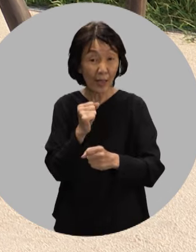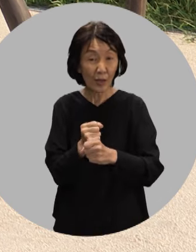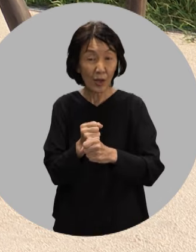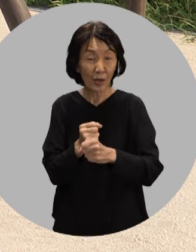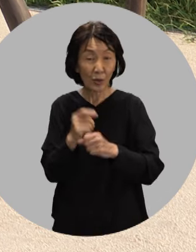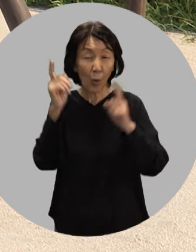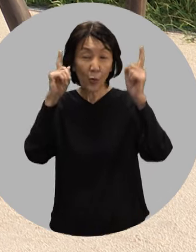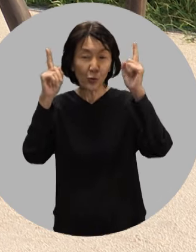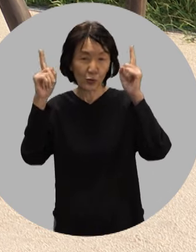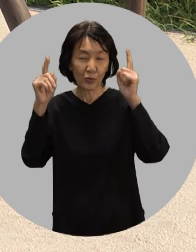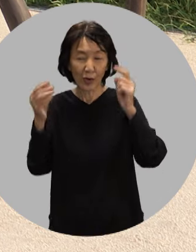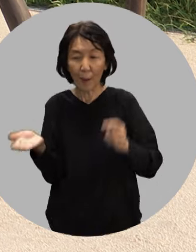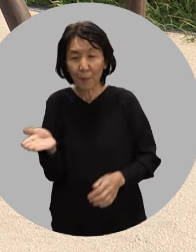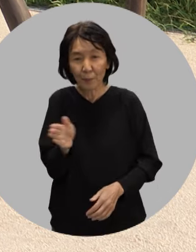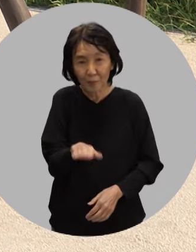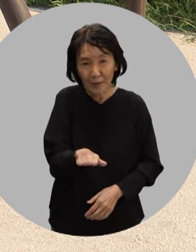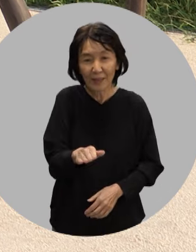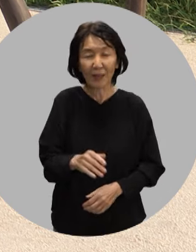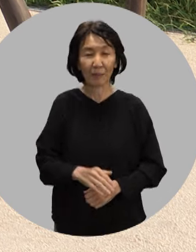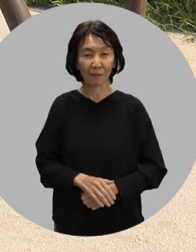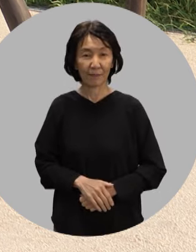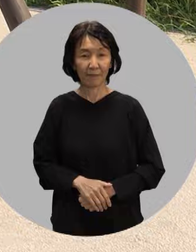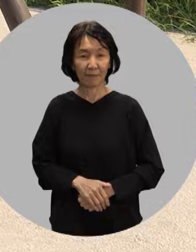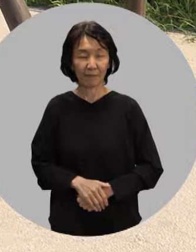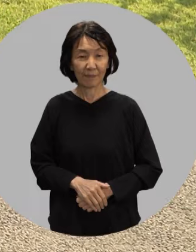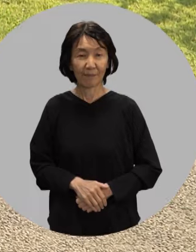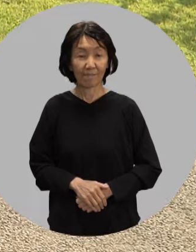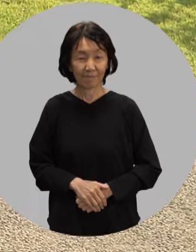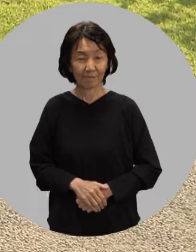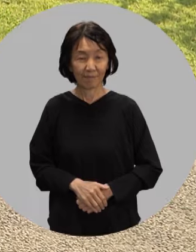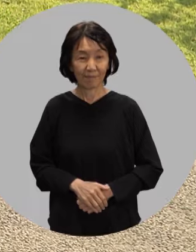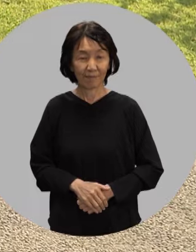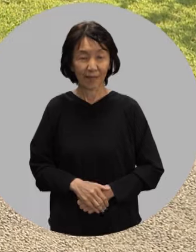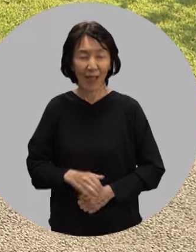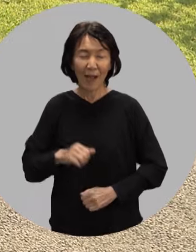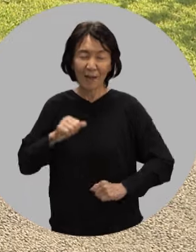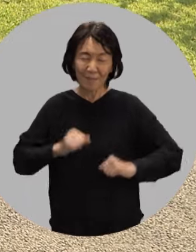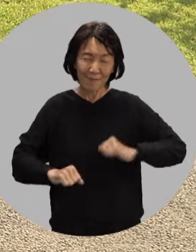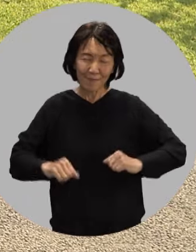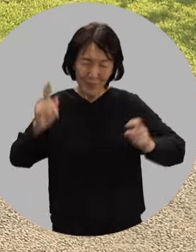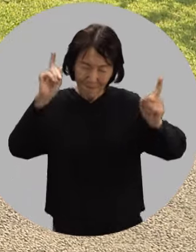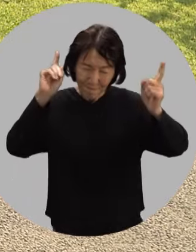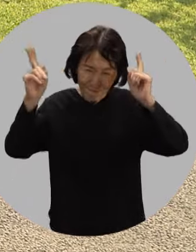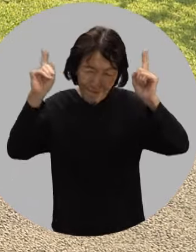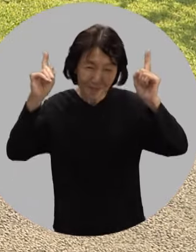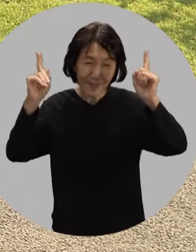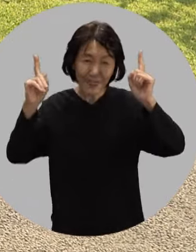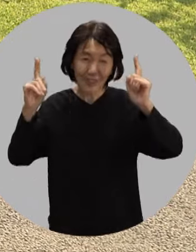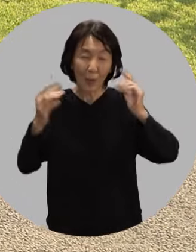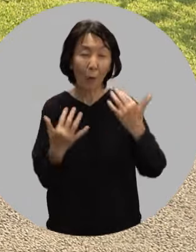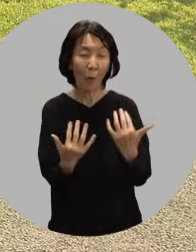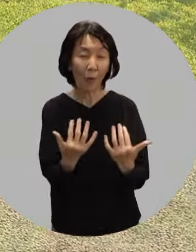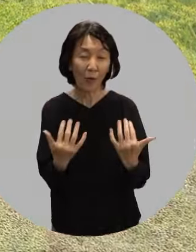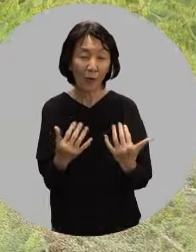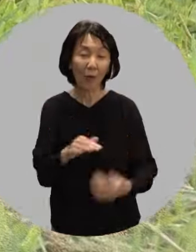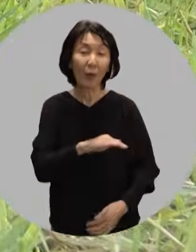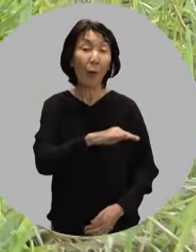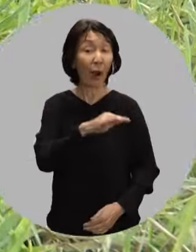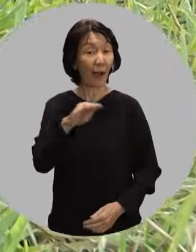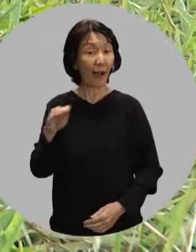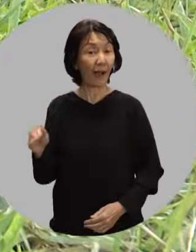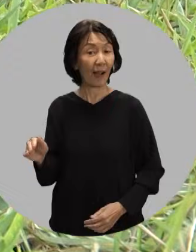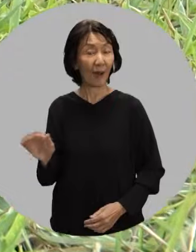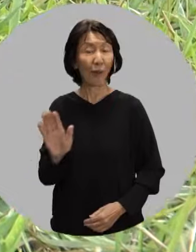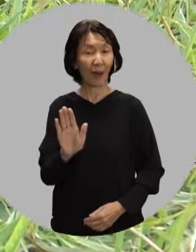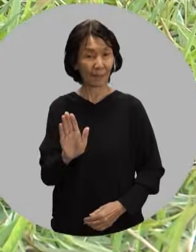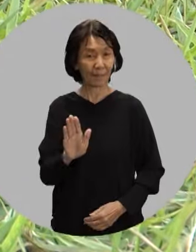製のブランコなどの遊具が配置されています。そして寝転がって思い切り遊ぶことのできる芝